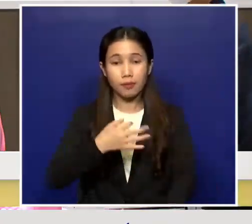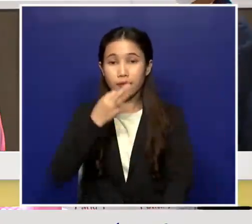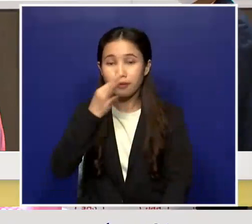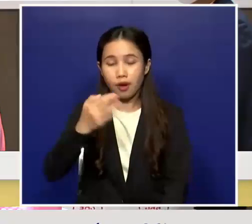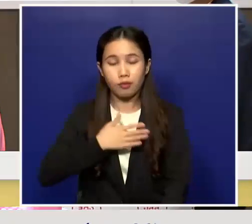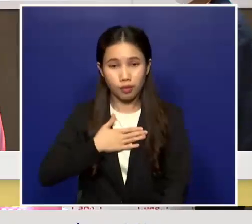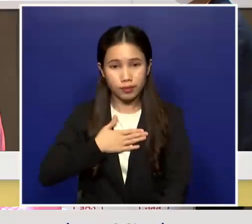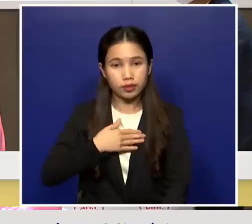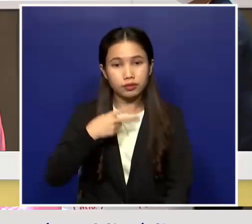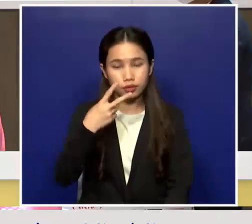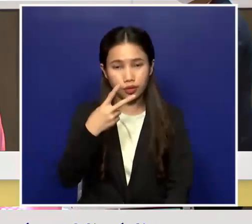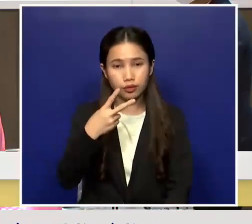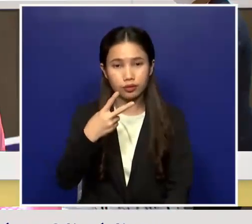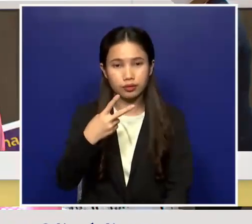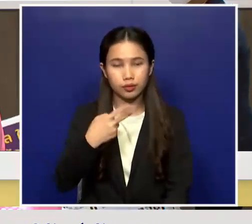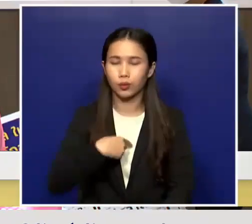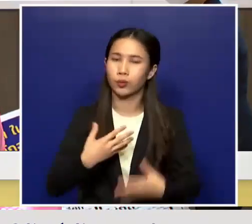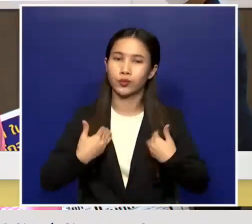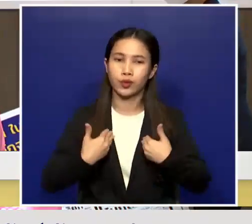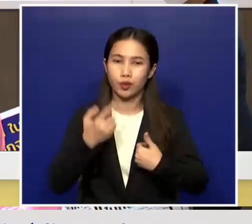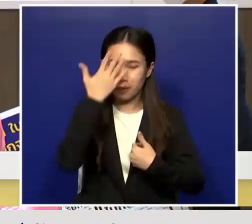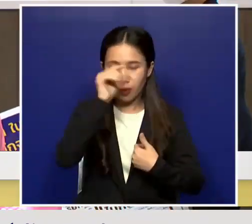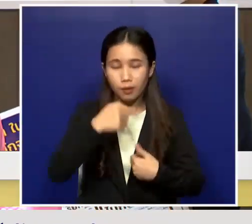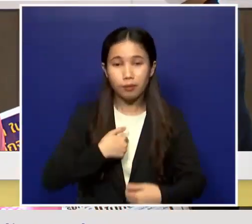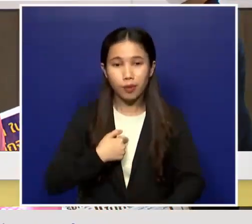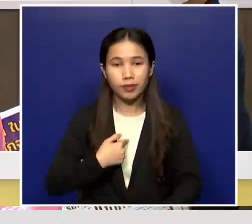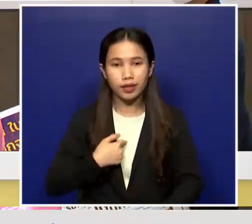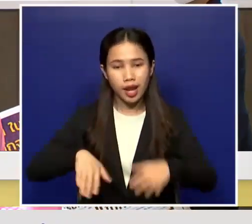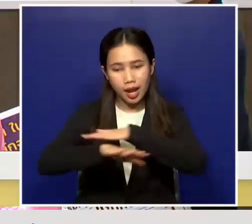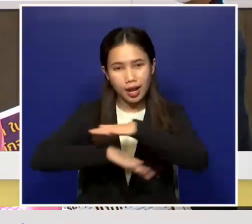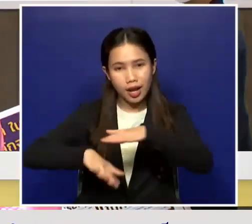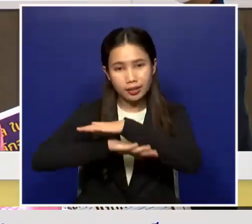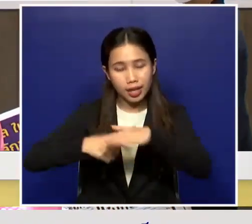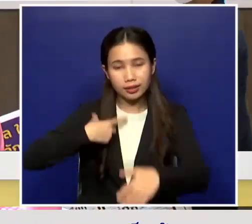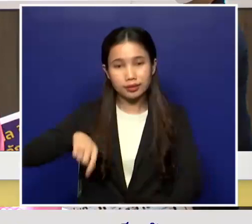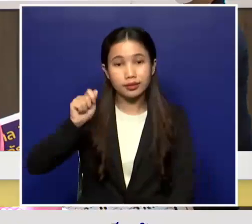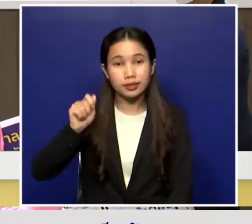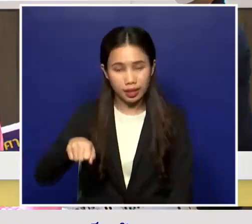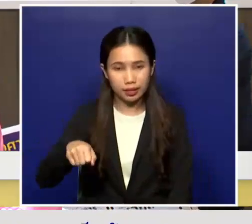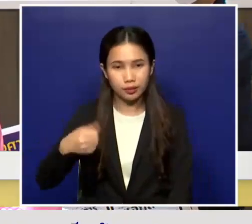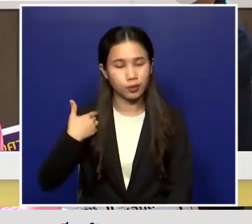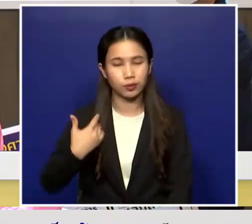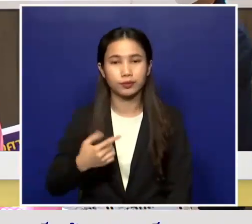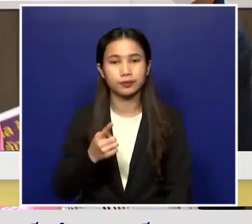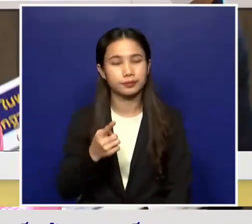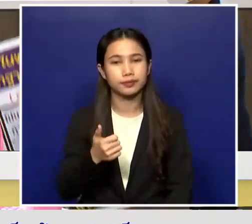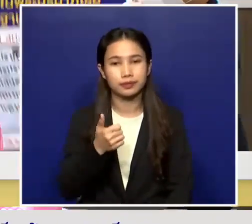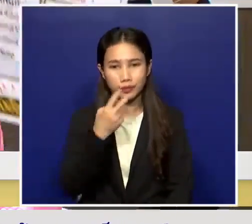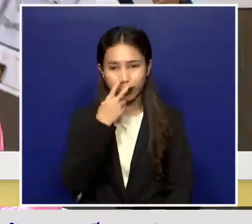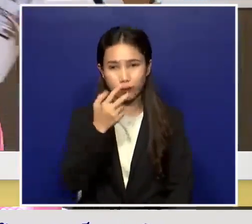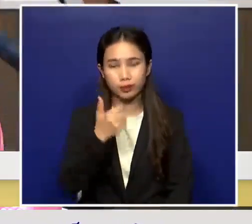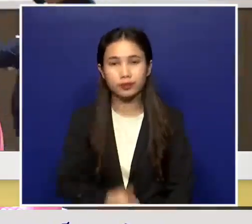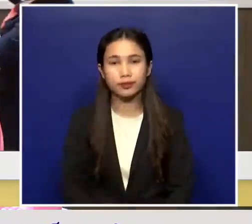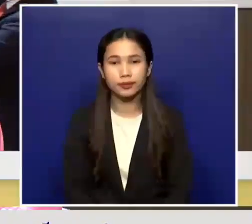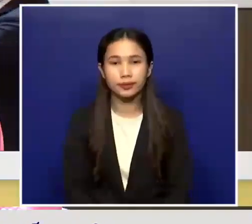ะมันมากเลยทำให้ผมเรียกหลักฐานจากศาลมาได้สะใจเลยครับพี่น้องครับเอาขึ้นชาร์ต